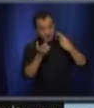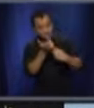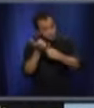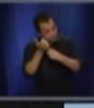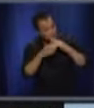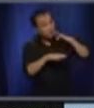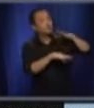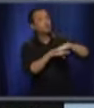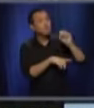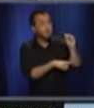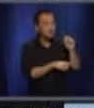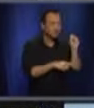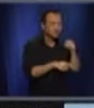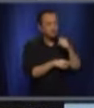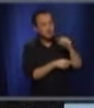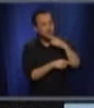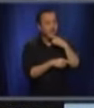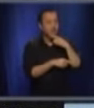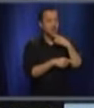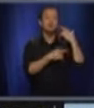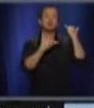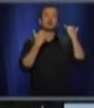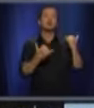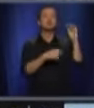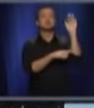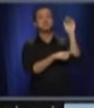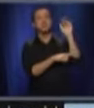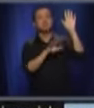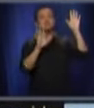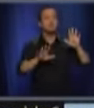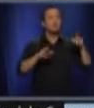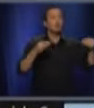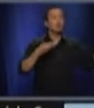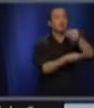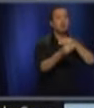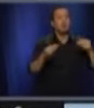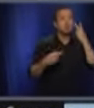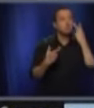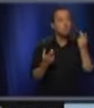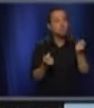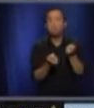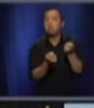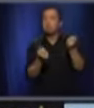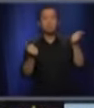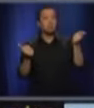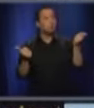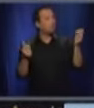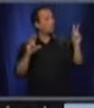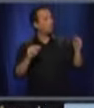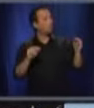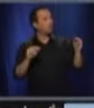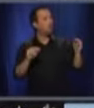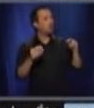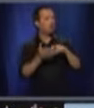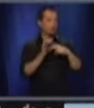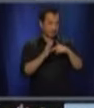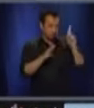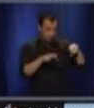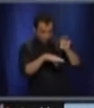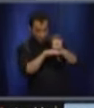actuellement, on n'observe pas assez de transmission liée à ces milieux-là. Et donc, on pense que ce n'était pas une mesure qui s'impose